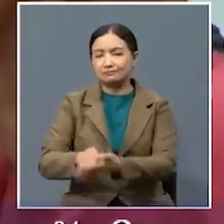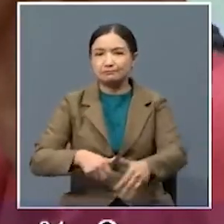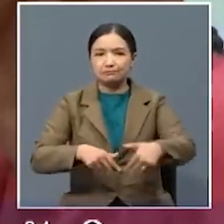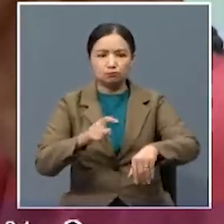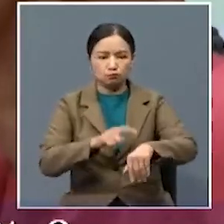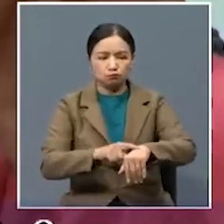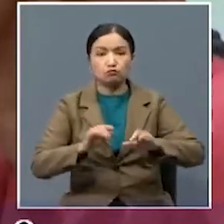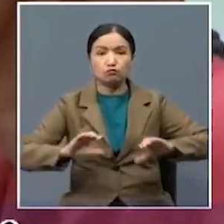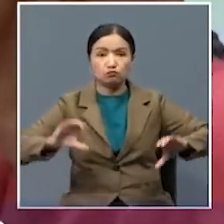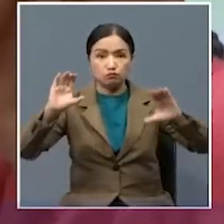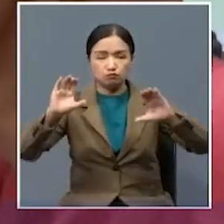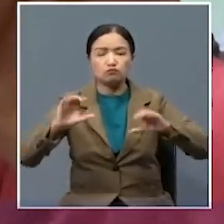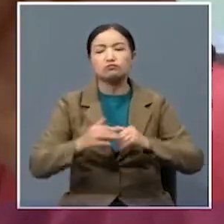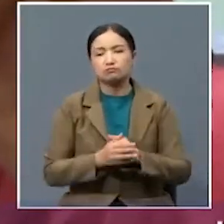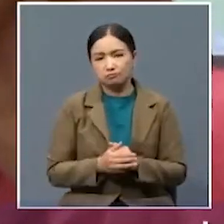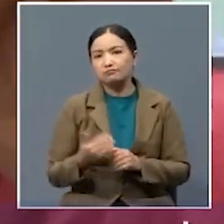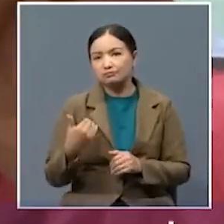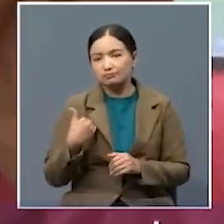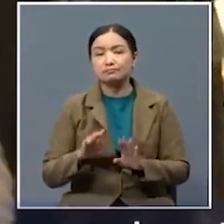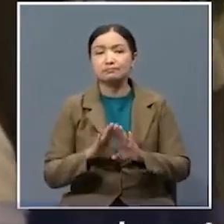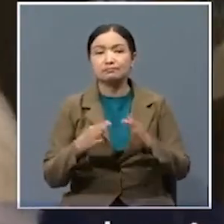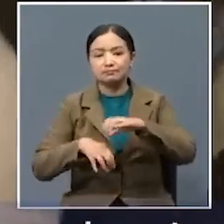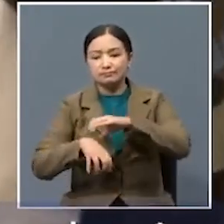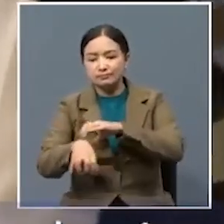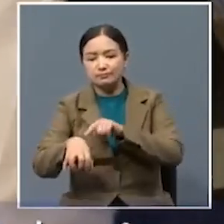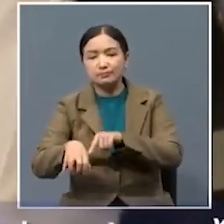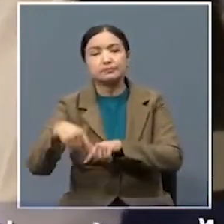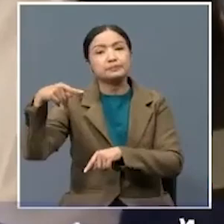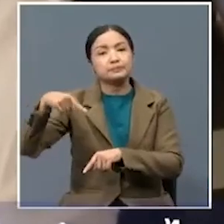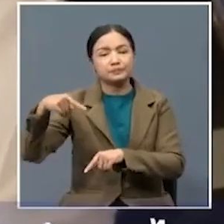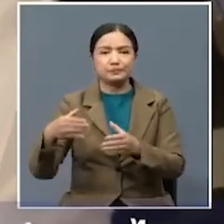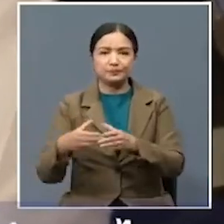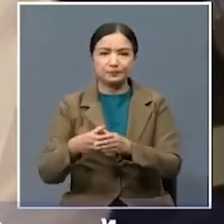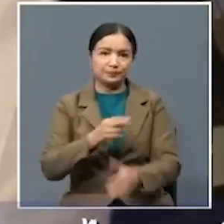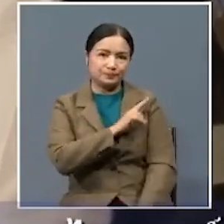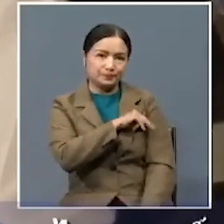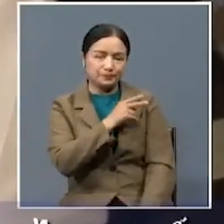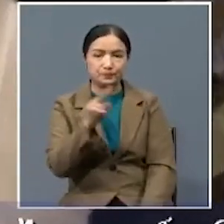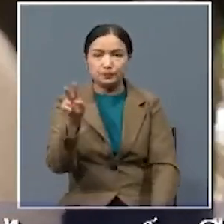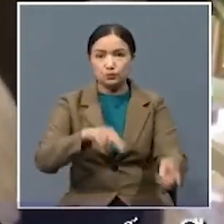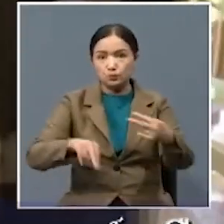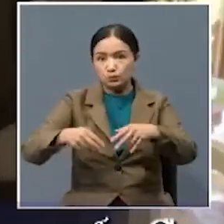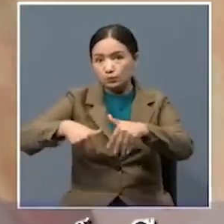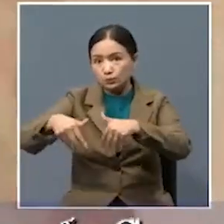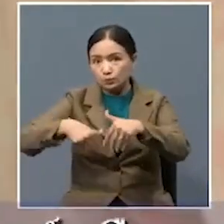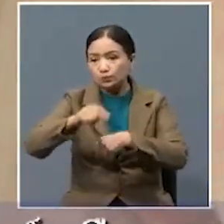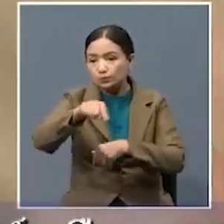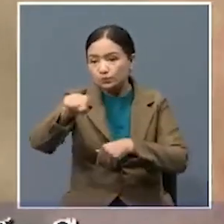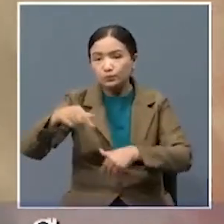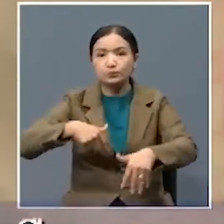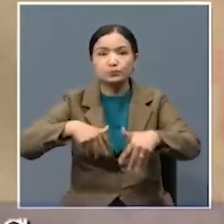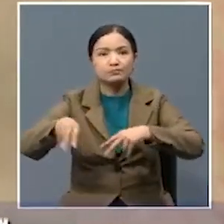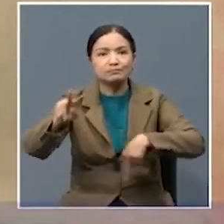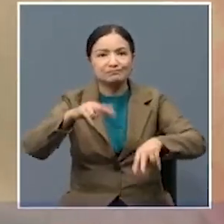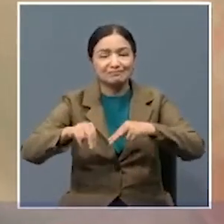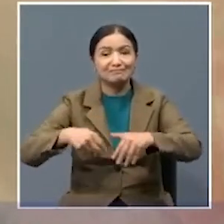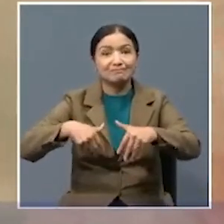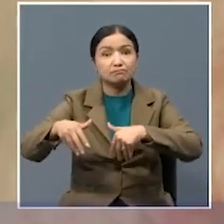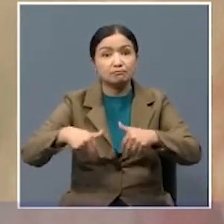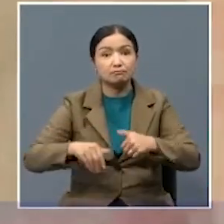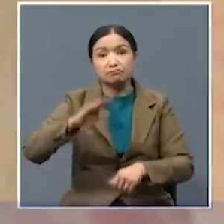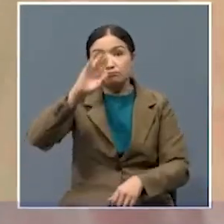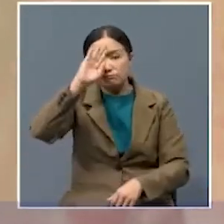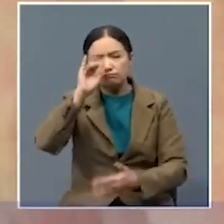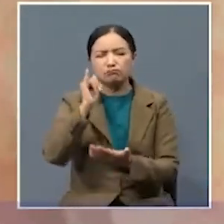ในเวลาราชการรวมไปถึงมีการเปิดคลินิกพิเศษมีทีมแพทย์คอยดูแลประชาชนในชุมชนรวมไปถึงประชาชนที่เ